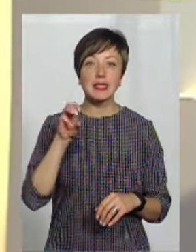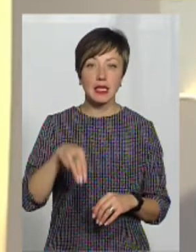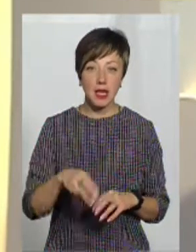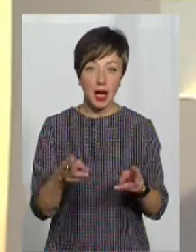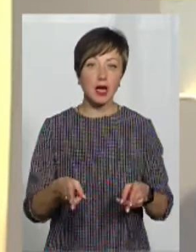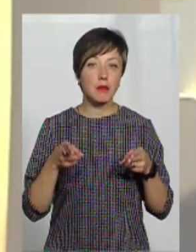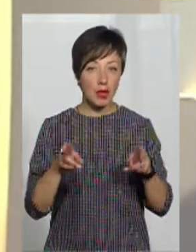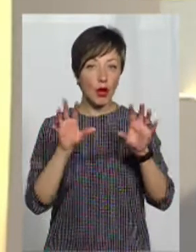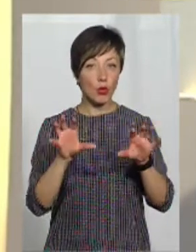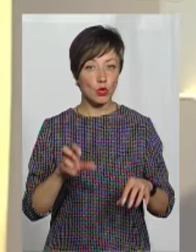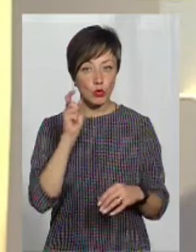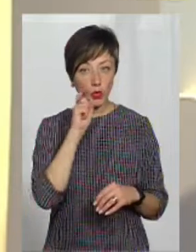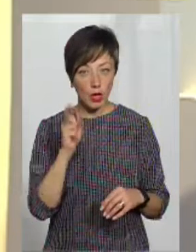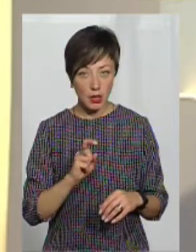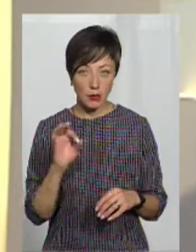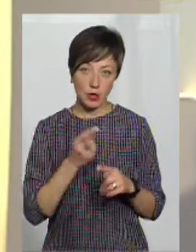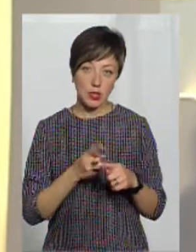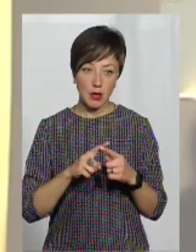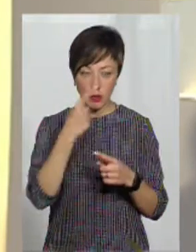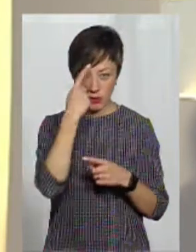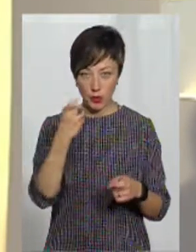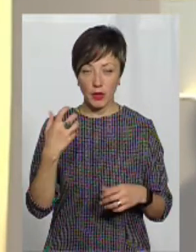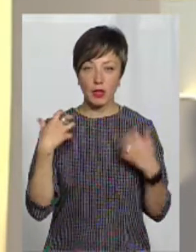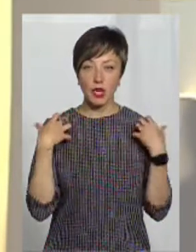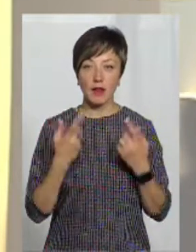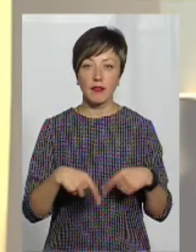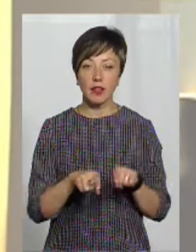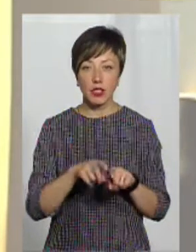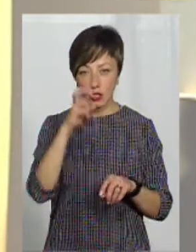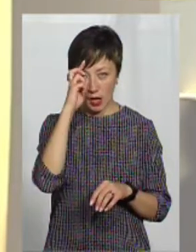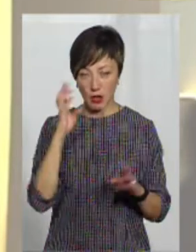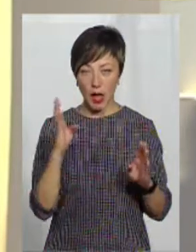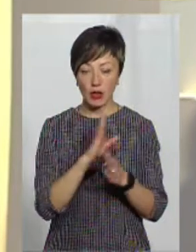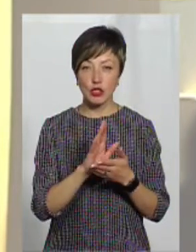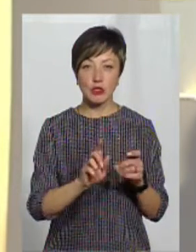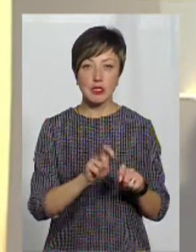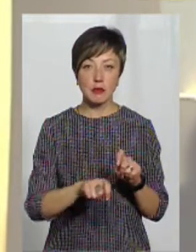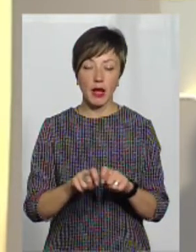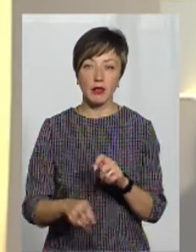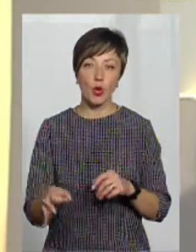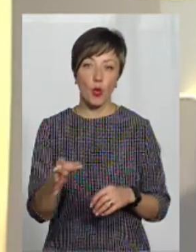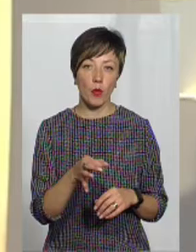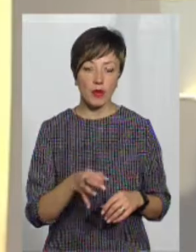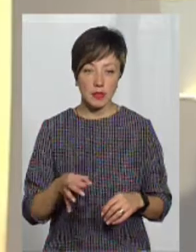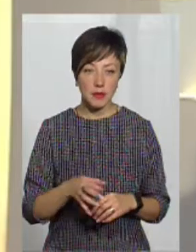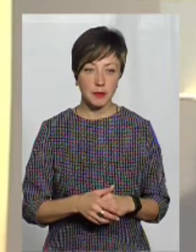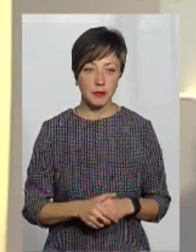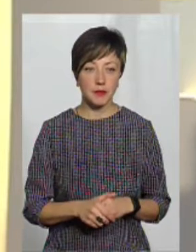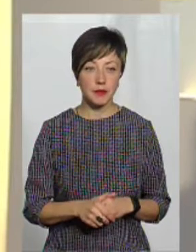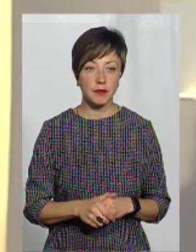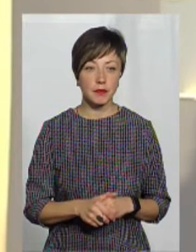245 Кримінального кодексу України. Про це повідомила начальниця відділу Державної екологічної інспекції області